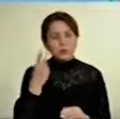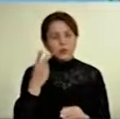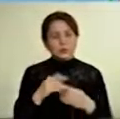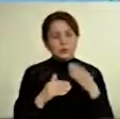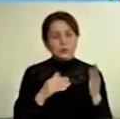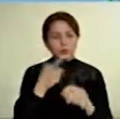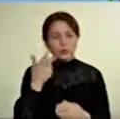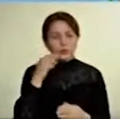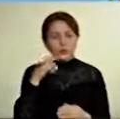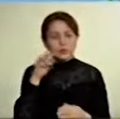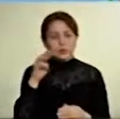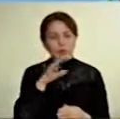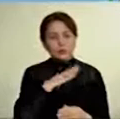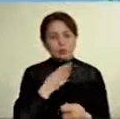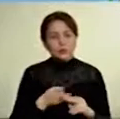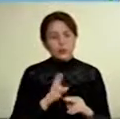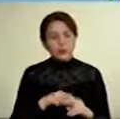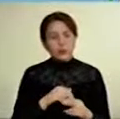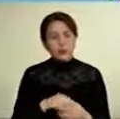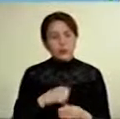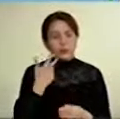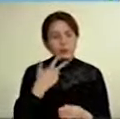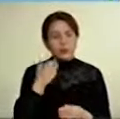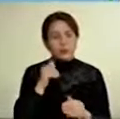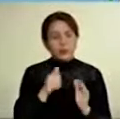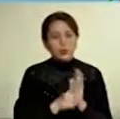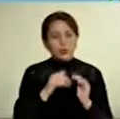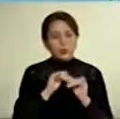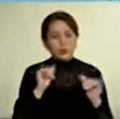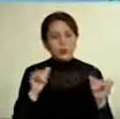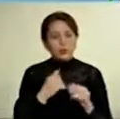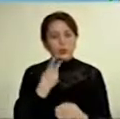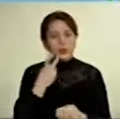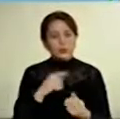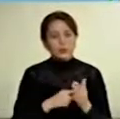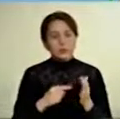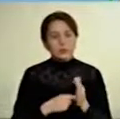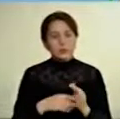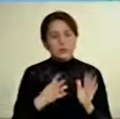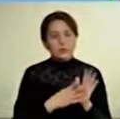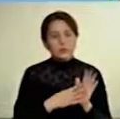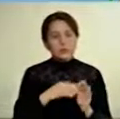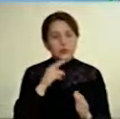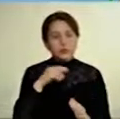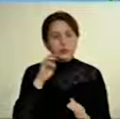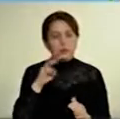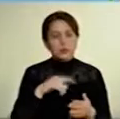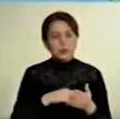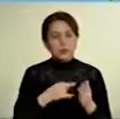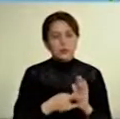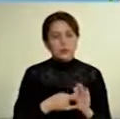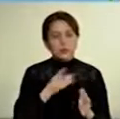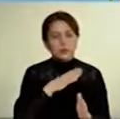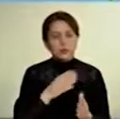tomoni 3 desimetr bo'lganligi uchun 3 ni 6 ga ko'paytirib 2 ga bo'lganimizda 9 desimetr kvadrat